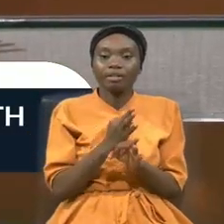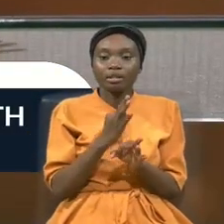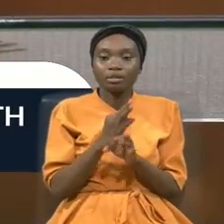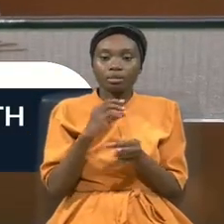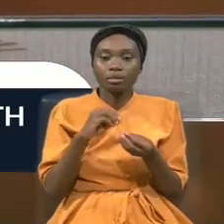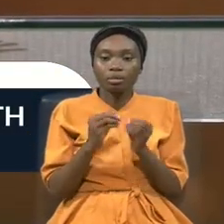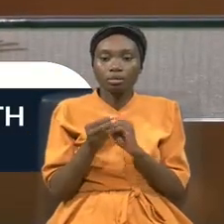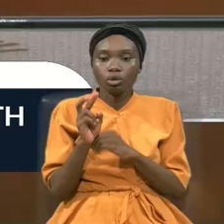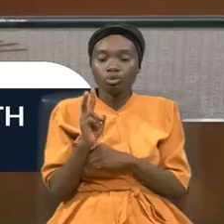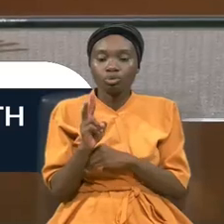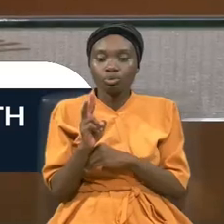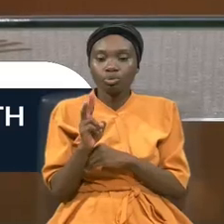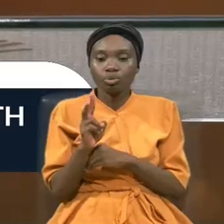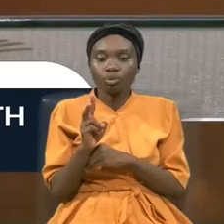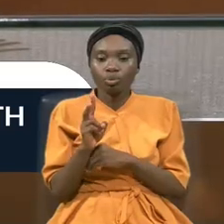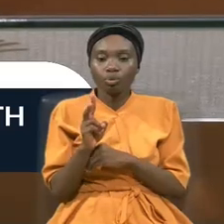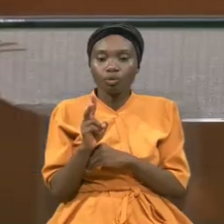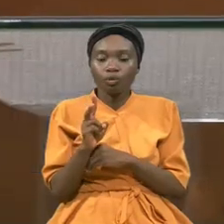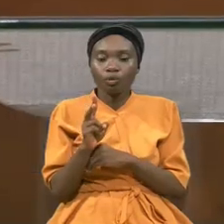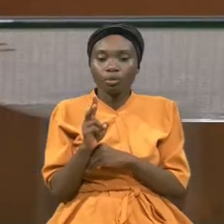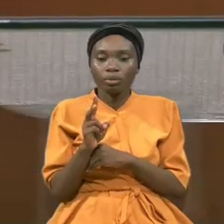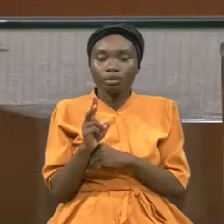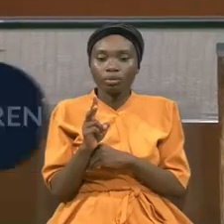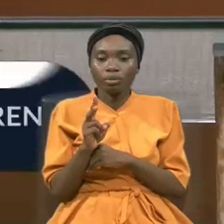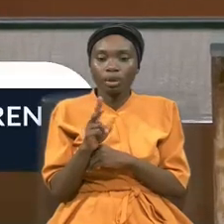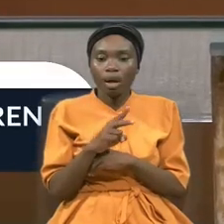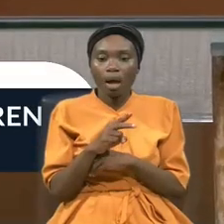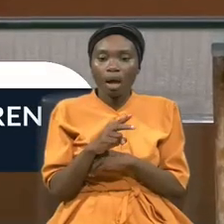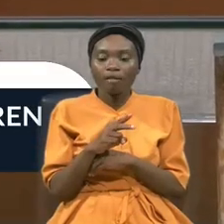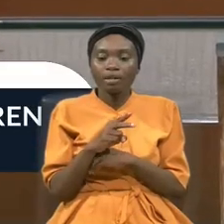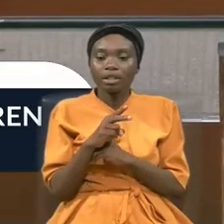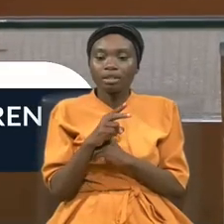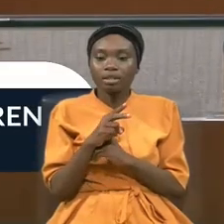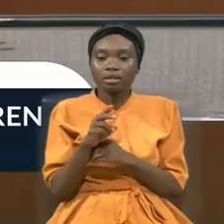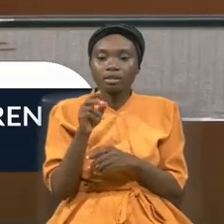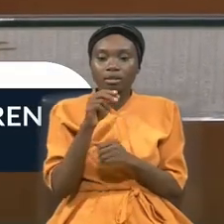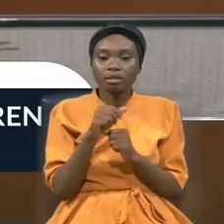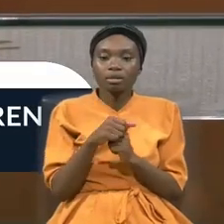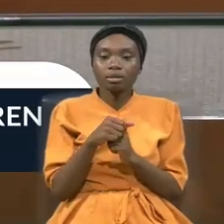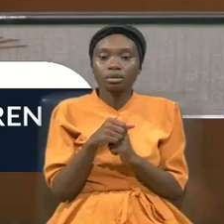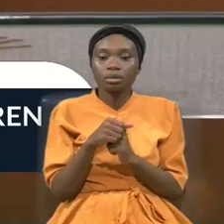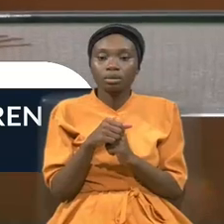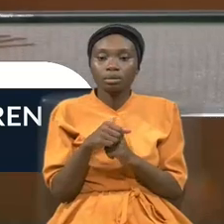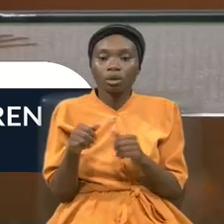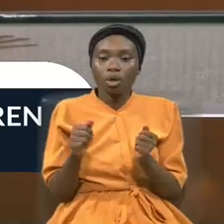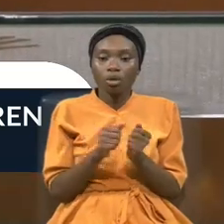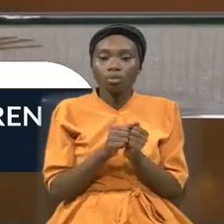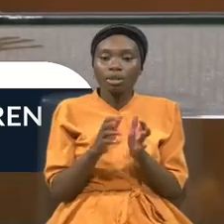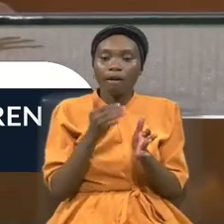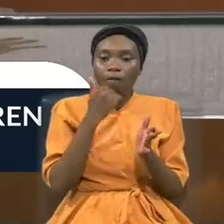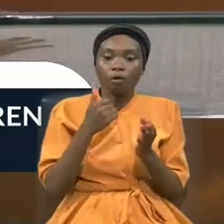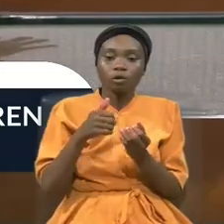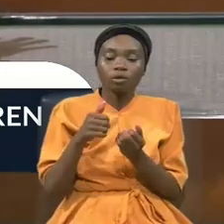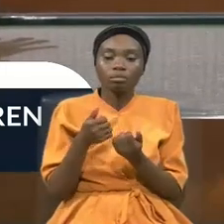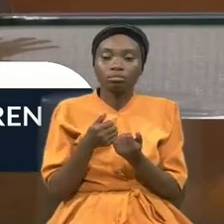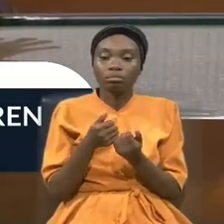Deux, la communion impeccable parmi les frères sans